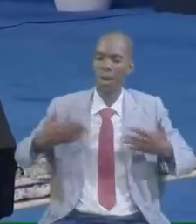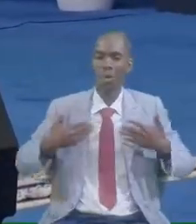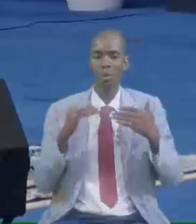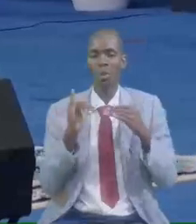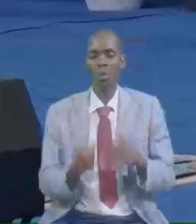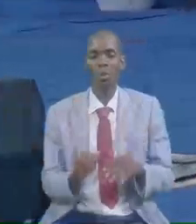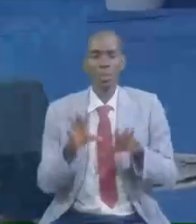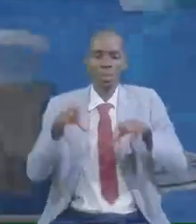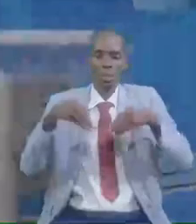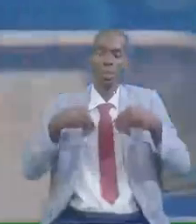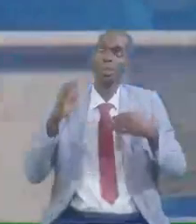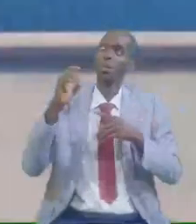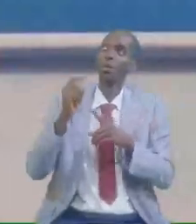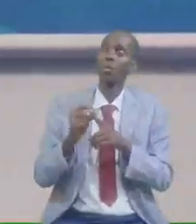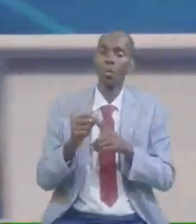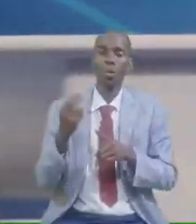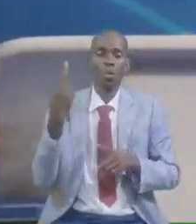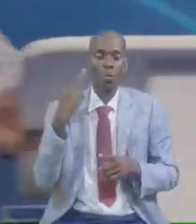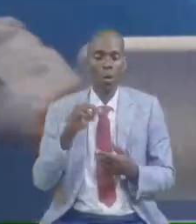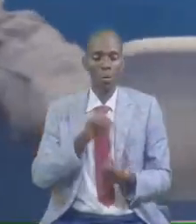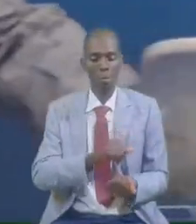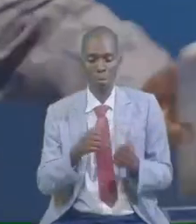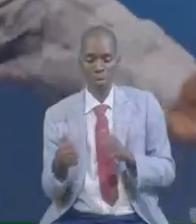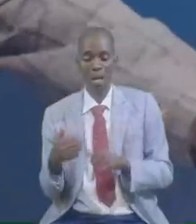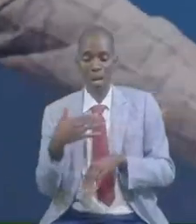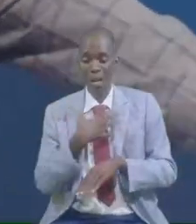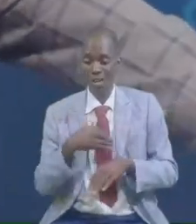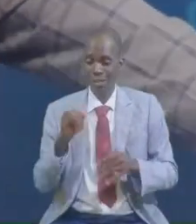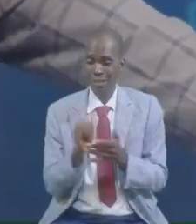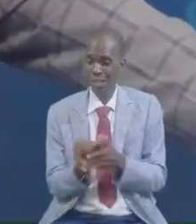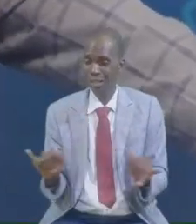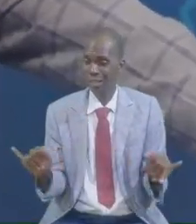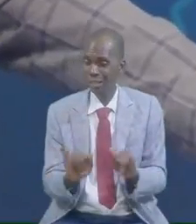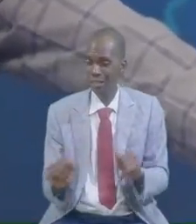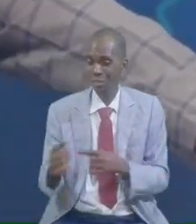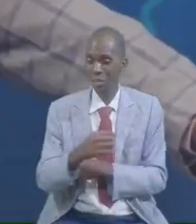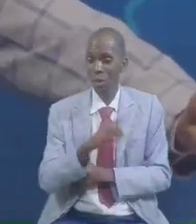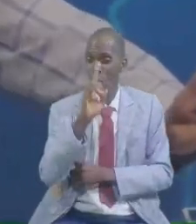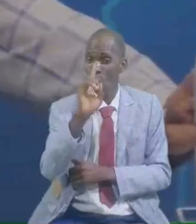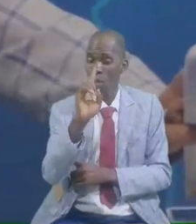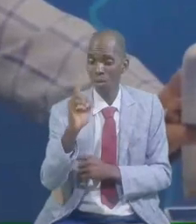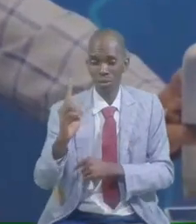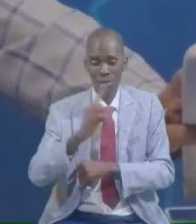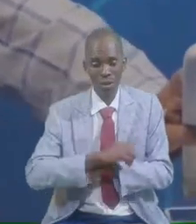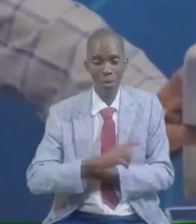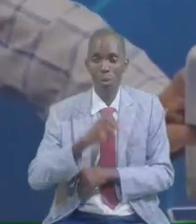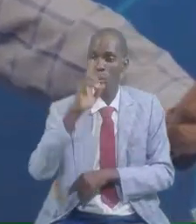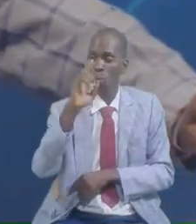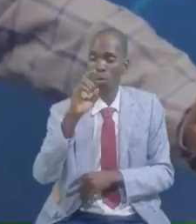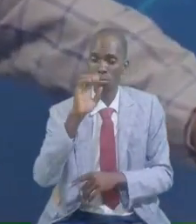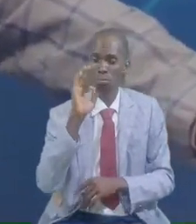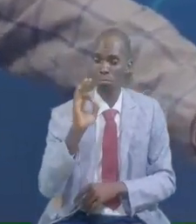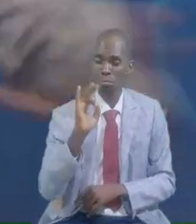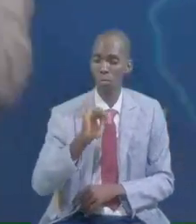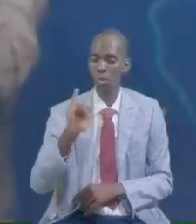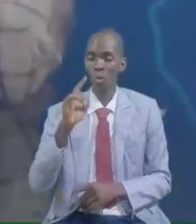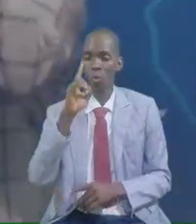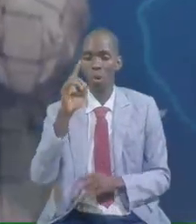furent baptisés. Et en ce jour-là, un seul jour, un seul message,